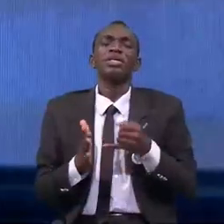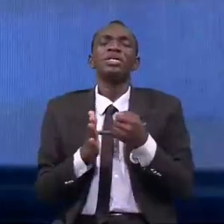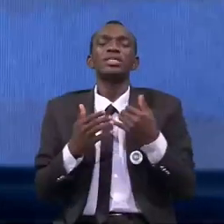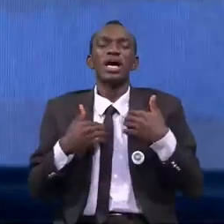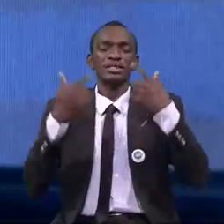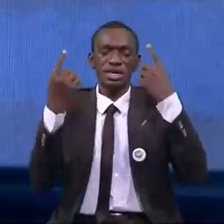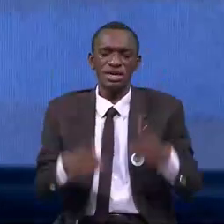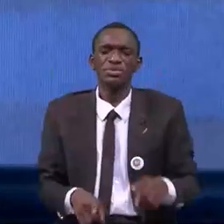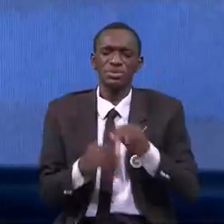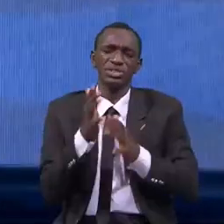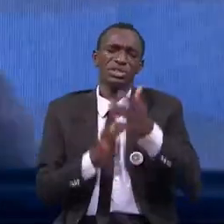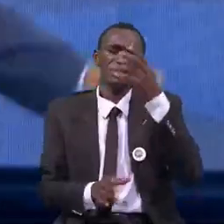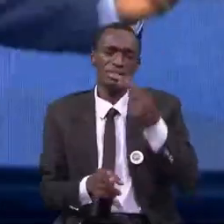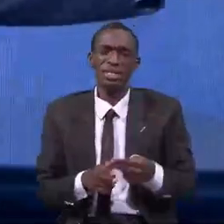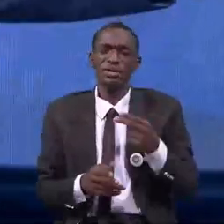c'est